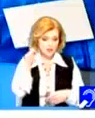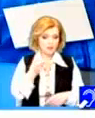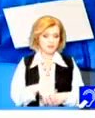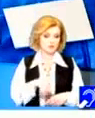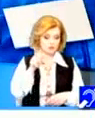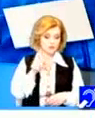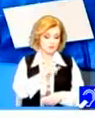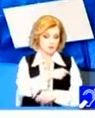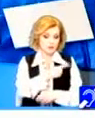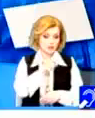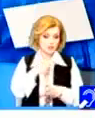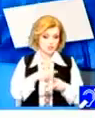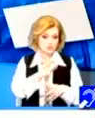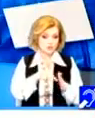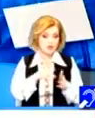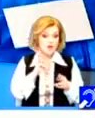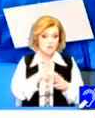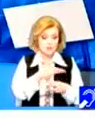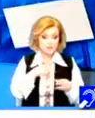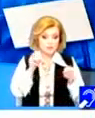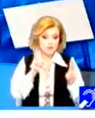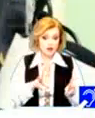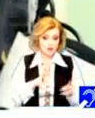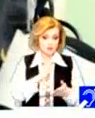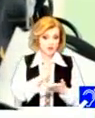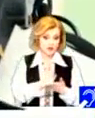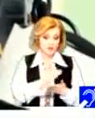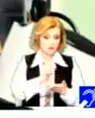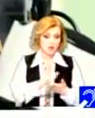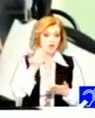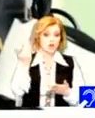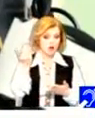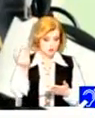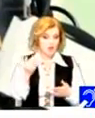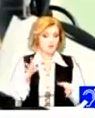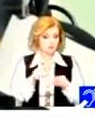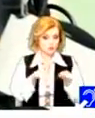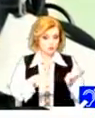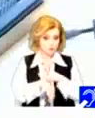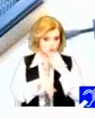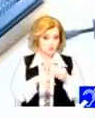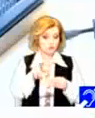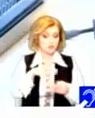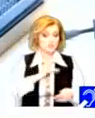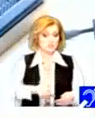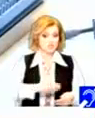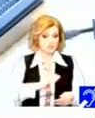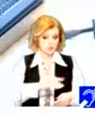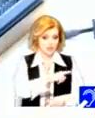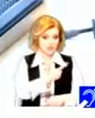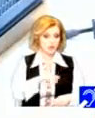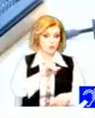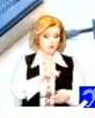CFR din oraș, fără să aibă această specializare. Atât ea cât și soțul oftalmolog la același spital dețin și o clinică privată unde